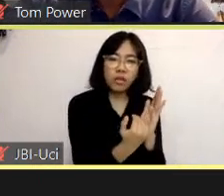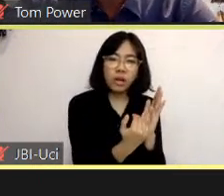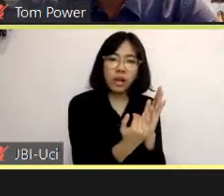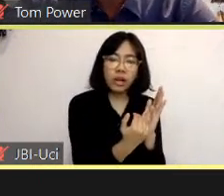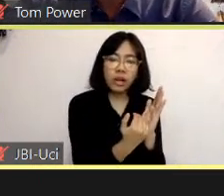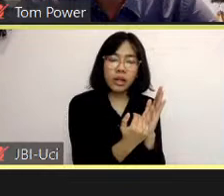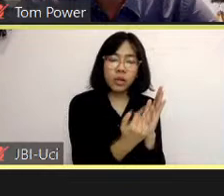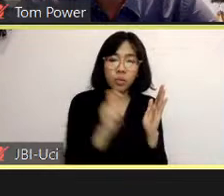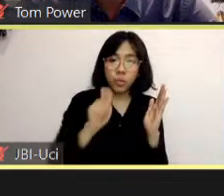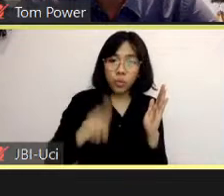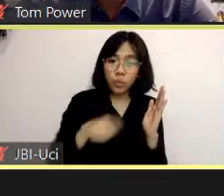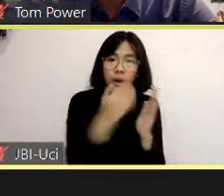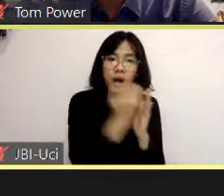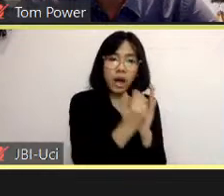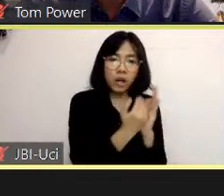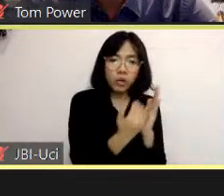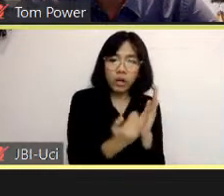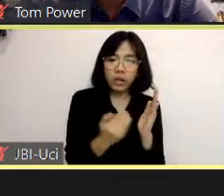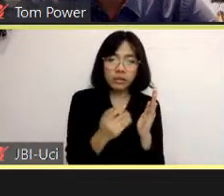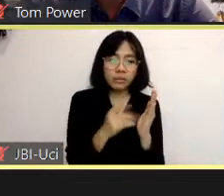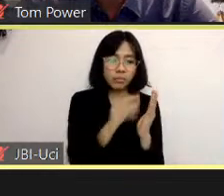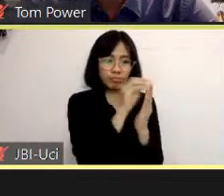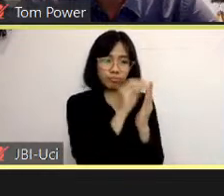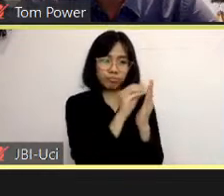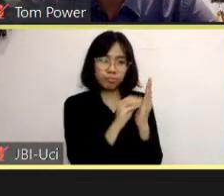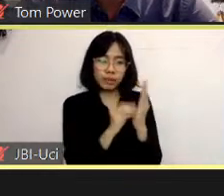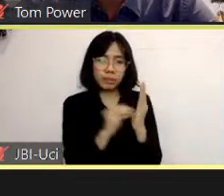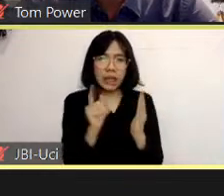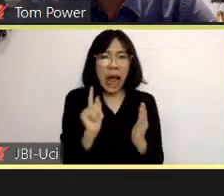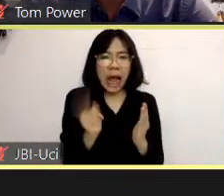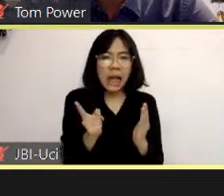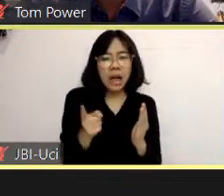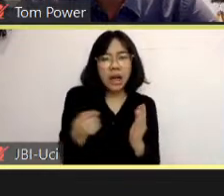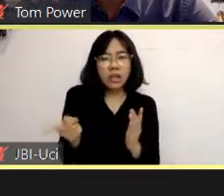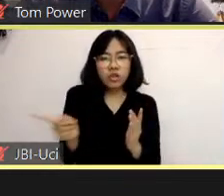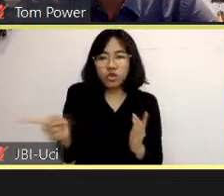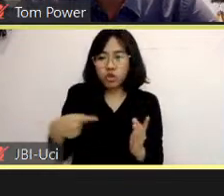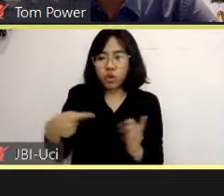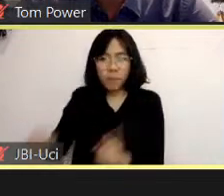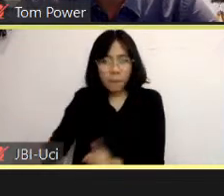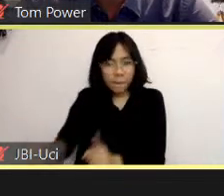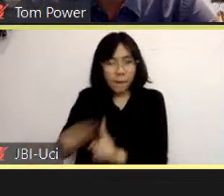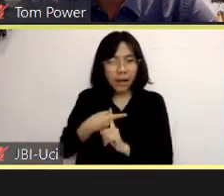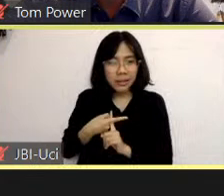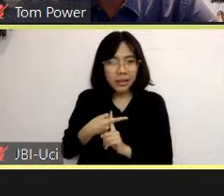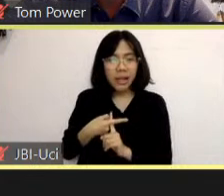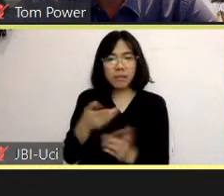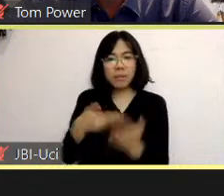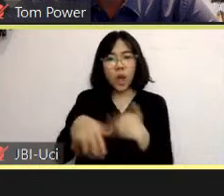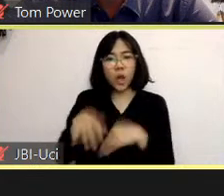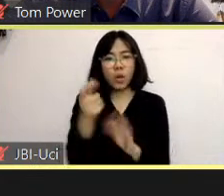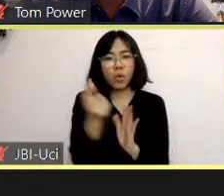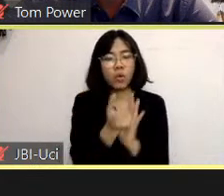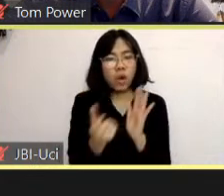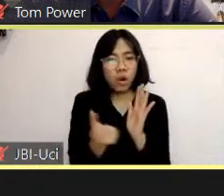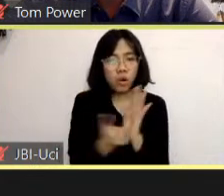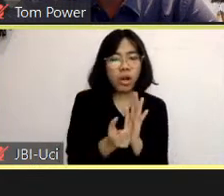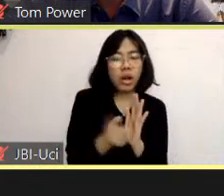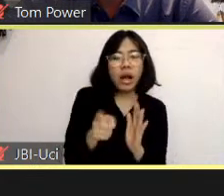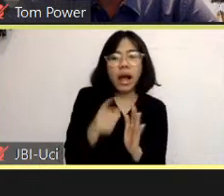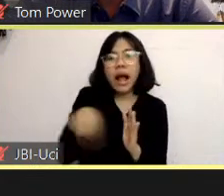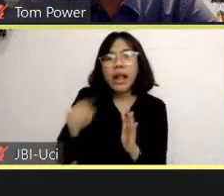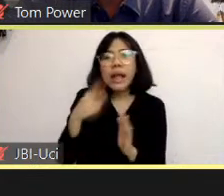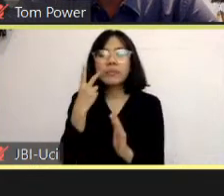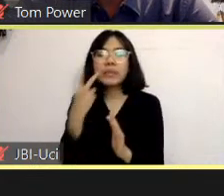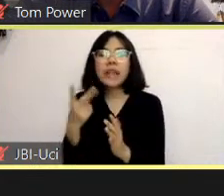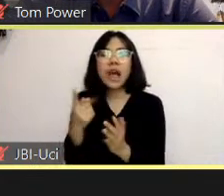merepresi kita lewat peraturan atau surat telegram atau undang-undang, yaitu di-challenge di jalur hukum, bisa